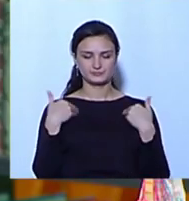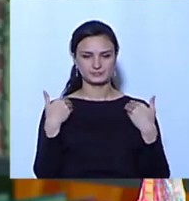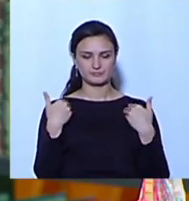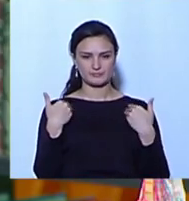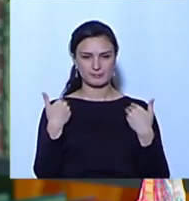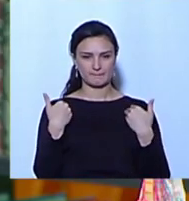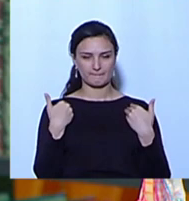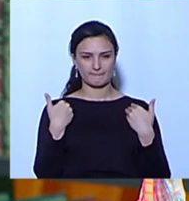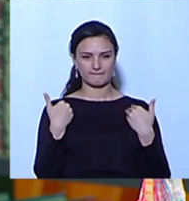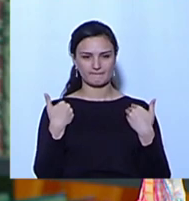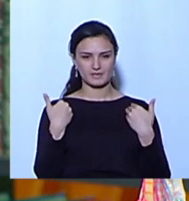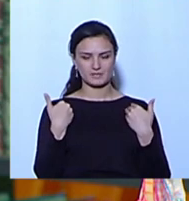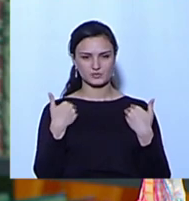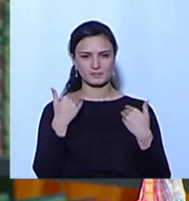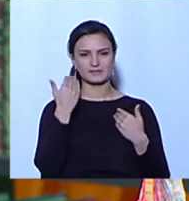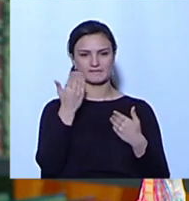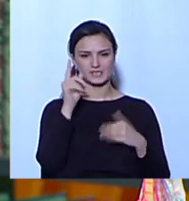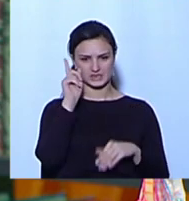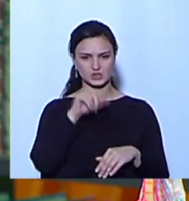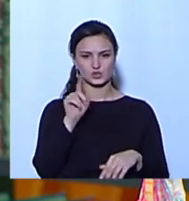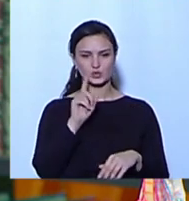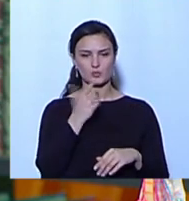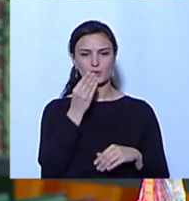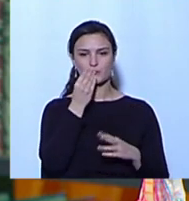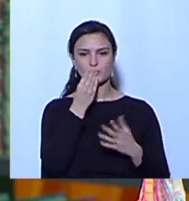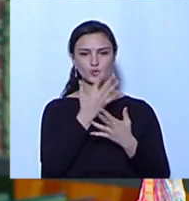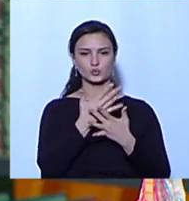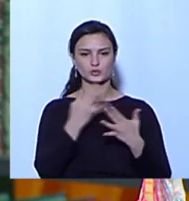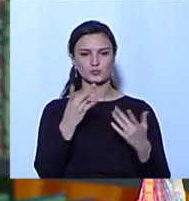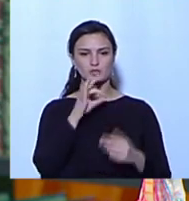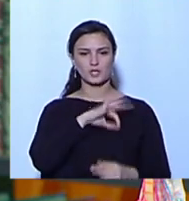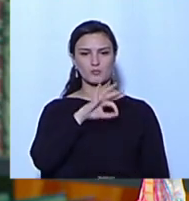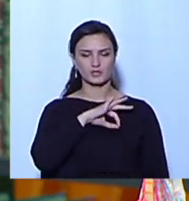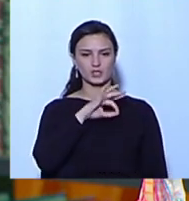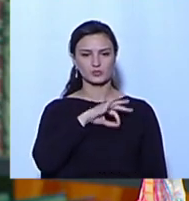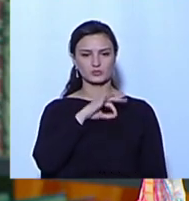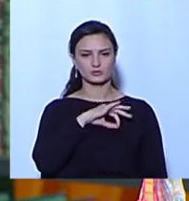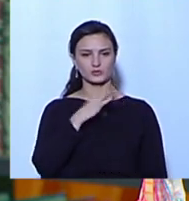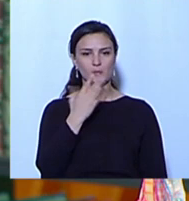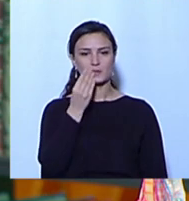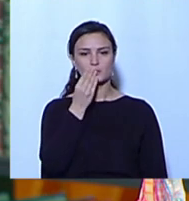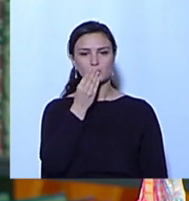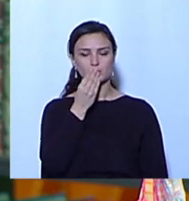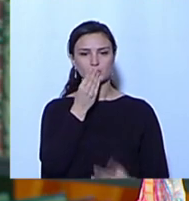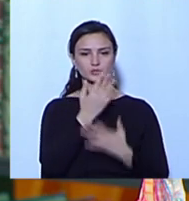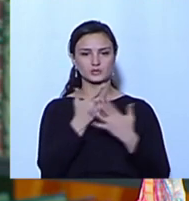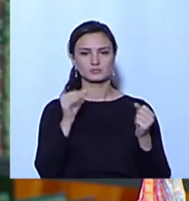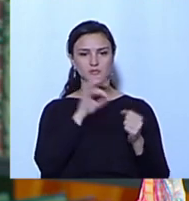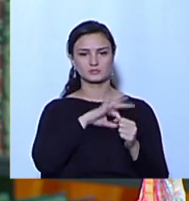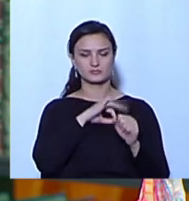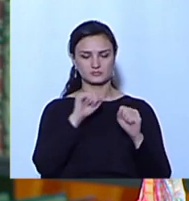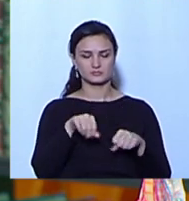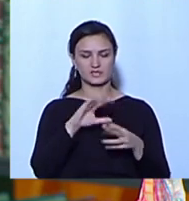გამარჯობა. გამარჯობათ. თქვენ იცით ხომ რომელი პროდუქტები უნდა გამოვიყენოთ, რომელი პროდუქტების გამოყენება აჯობებს?